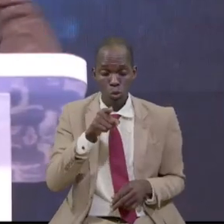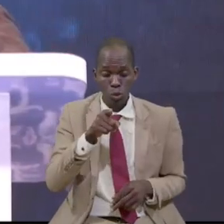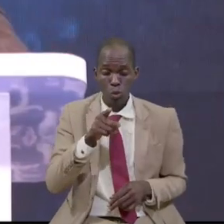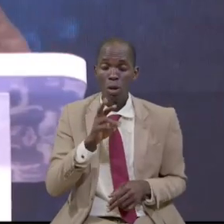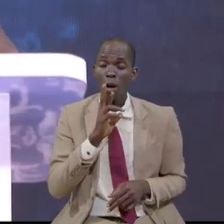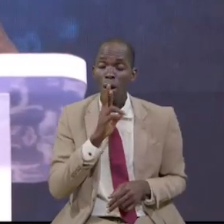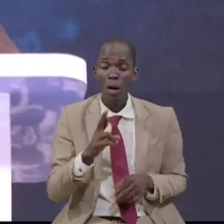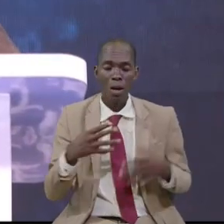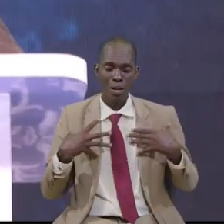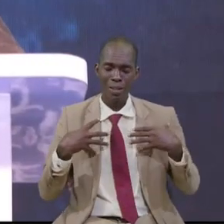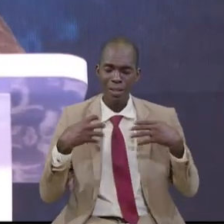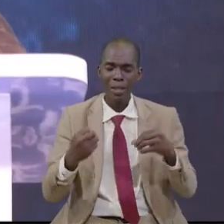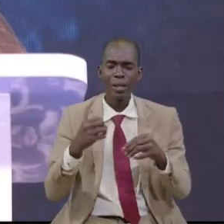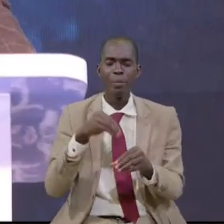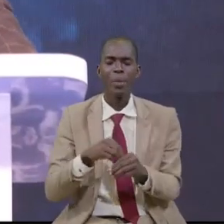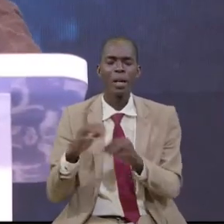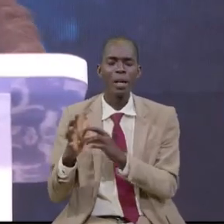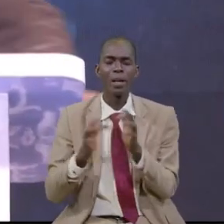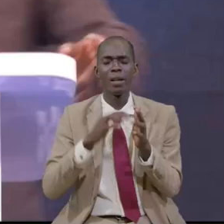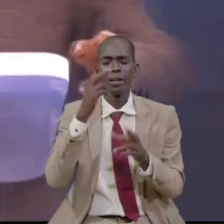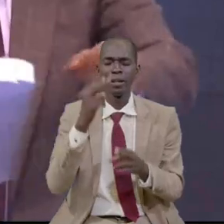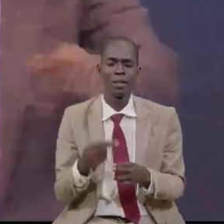Vous en êtes guéri.